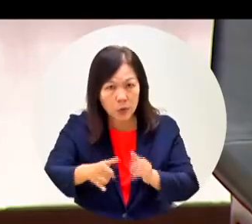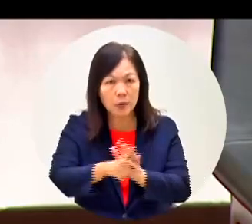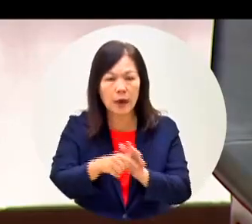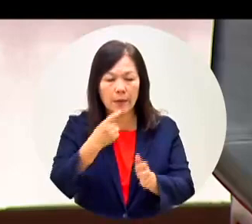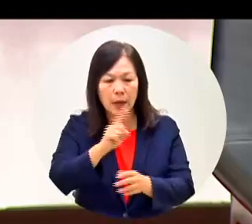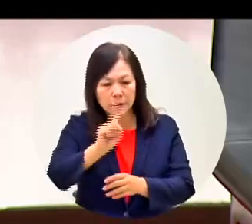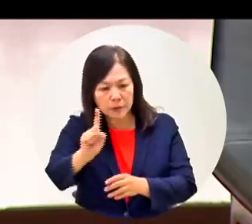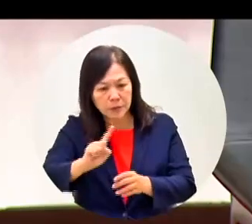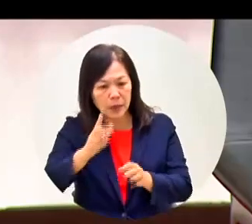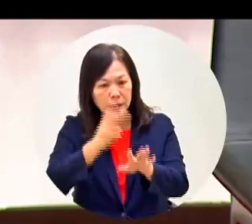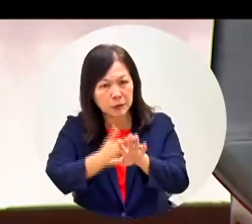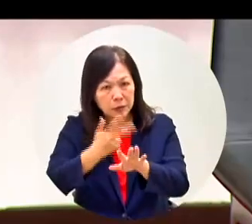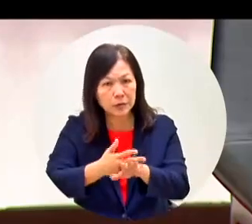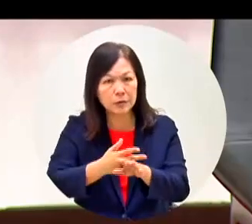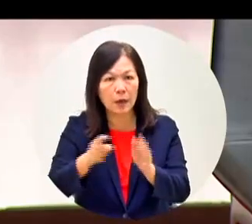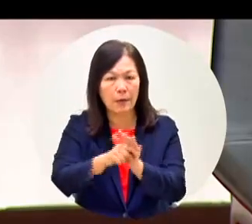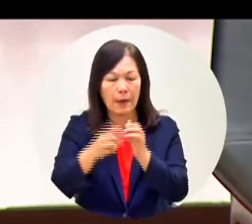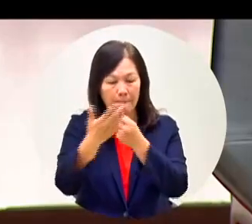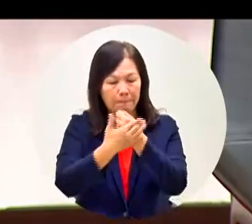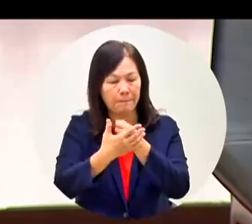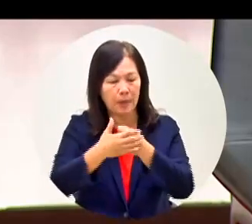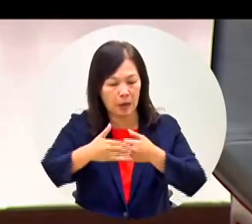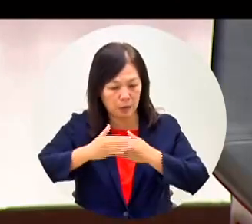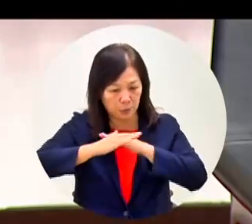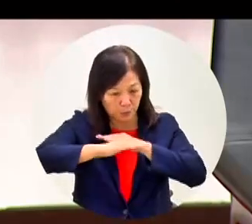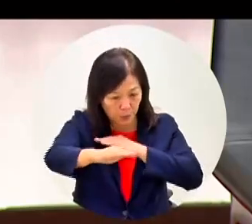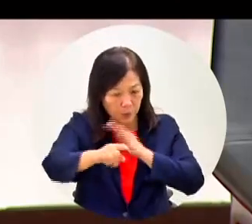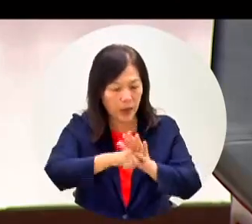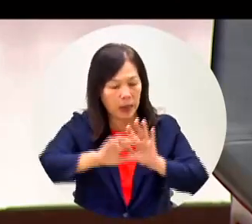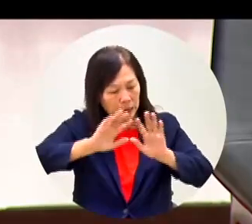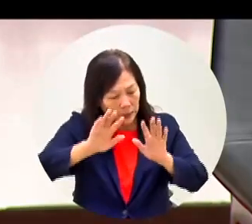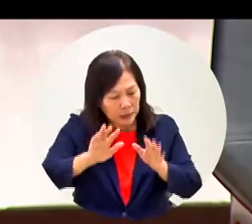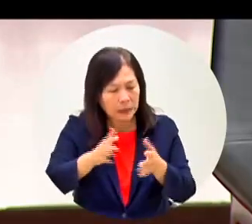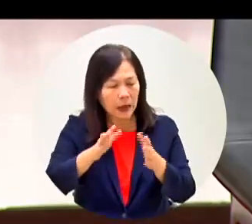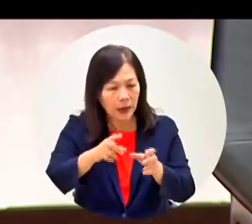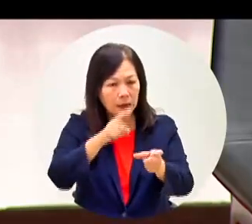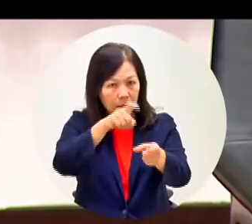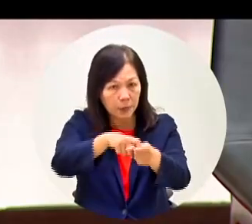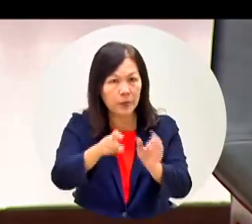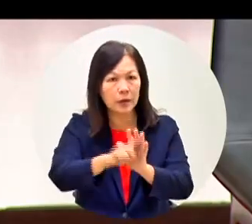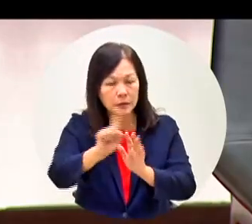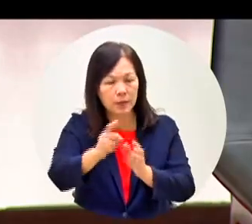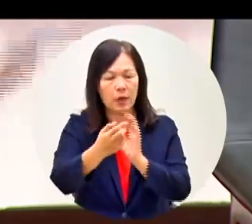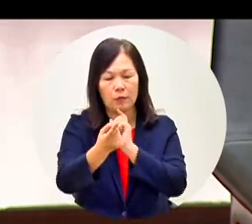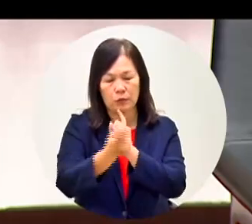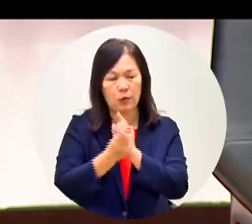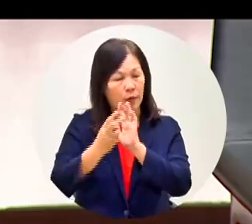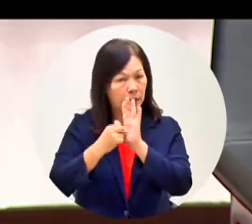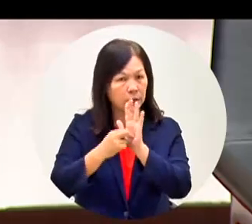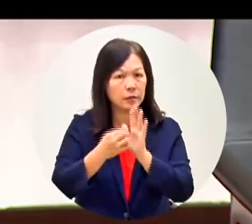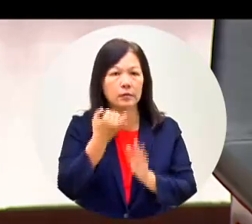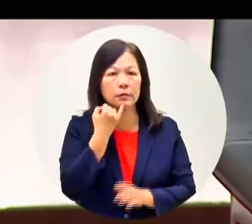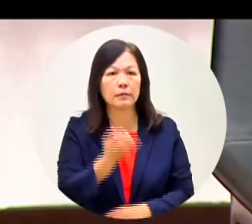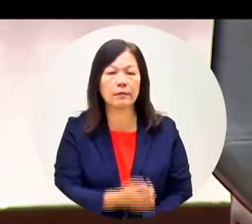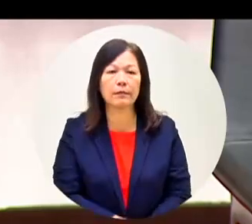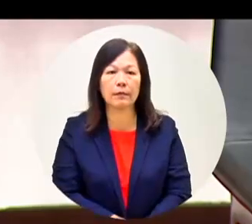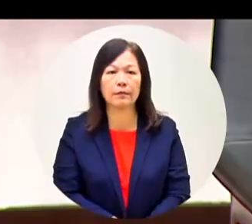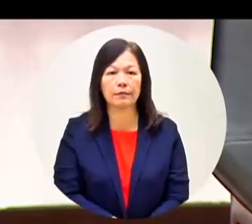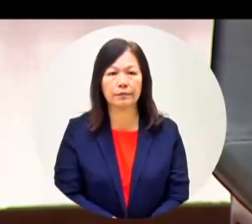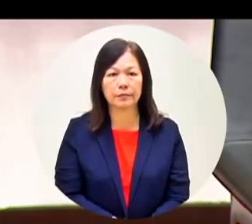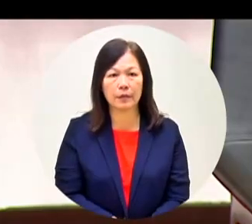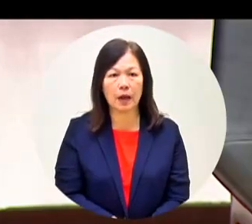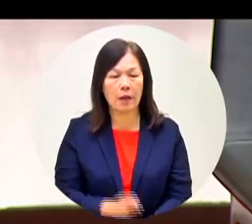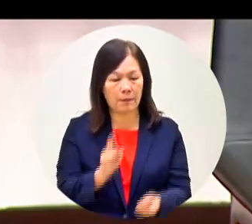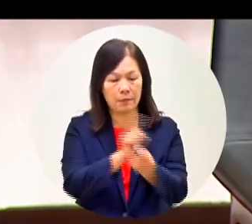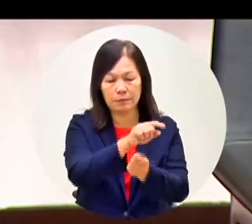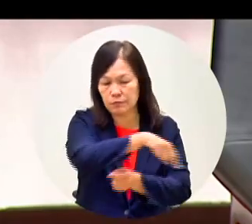路平，大概的方向是不是能够跟本席这边来做说明跟报告一下，然后让我们能够对市民有所交代。